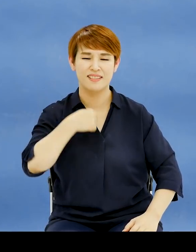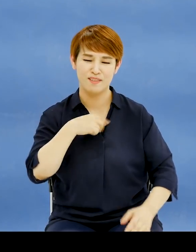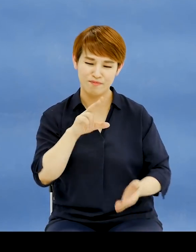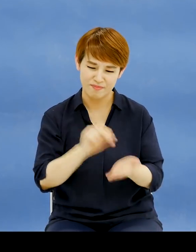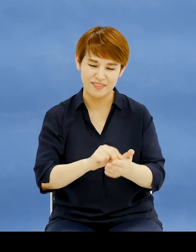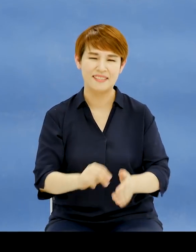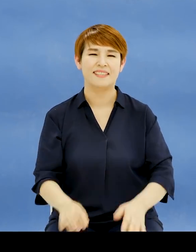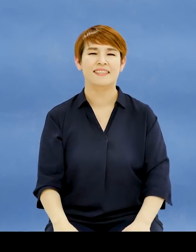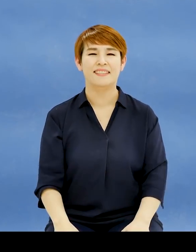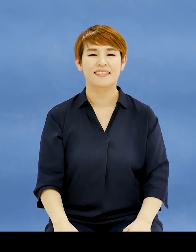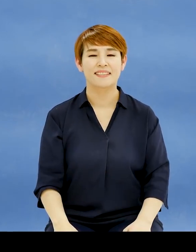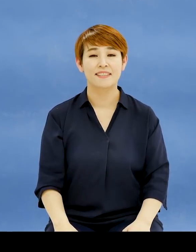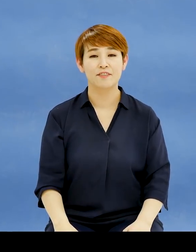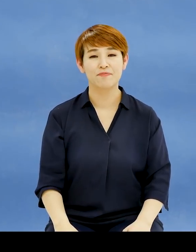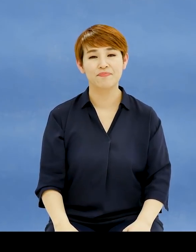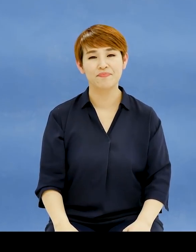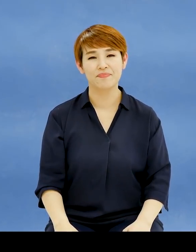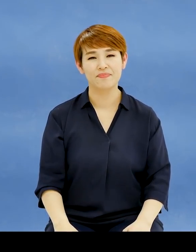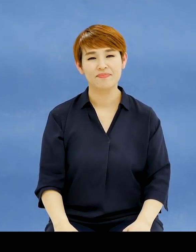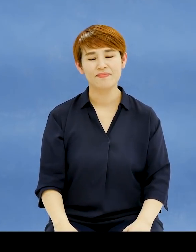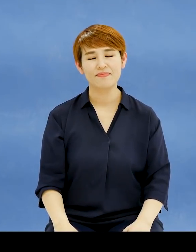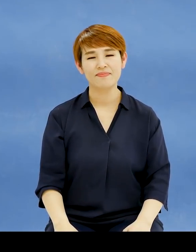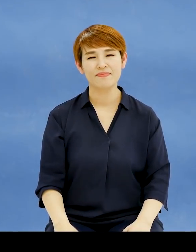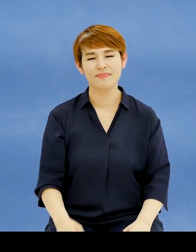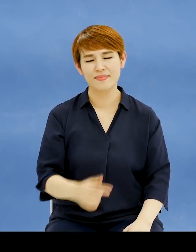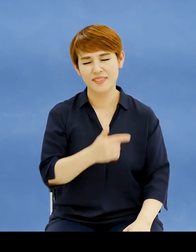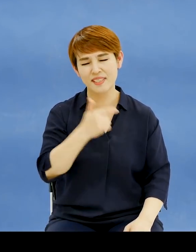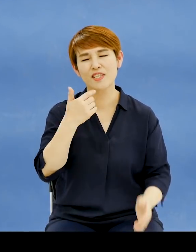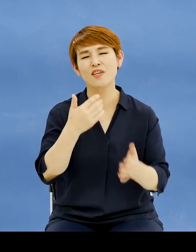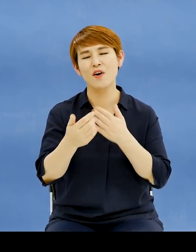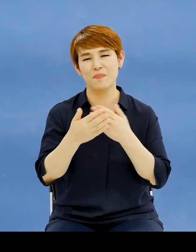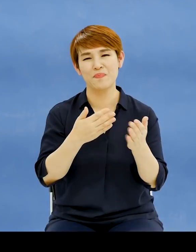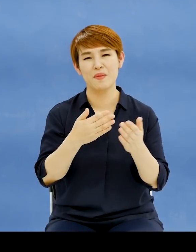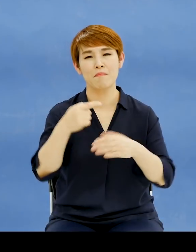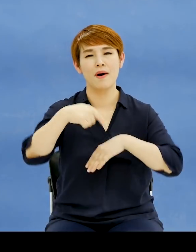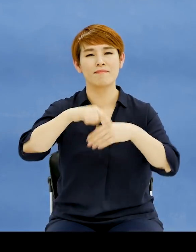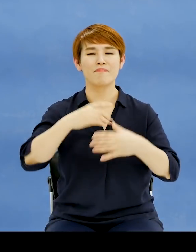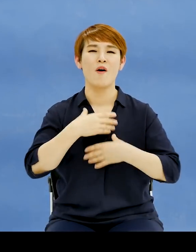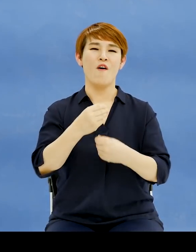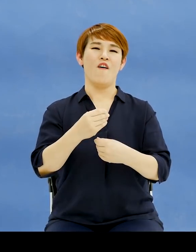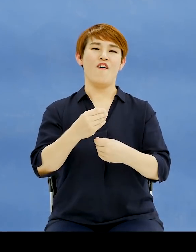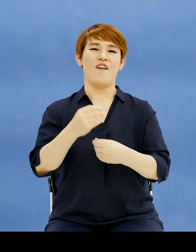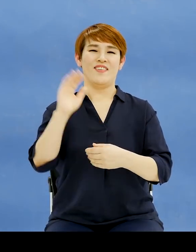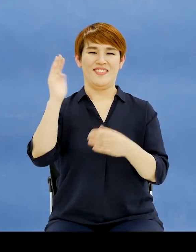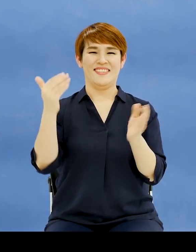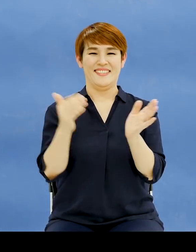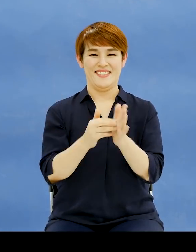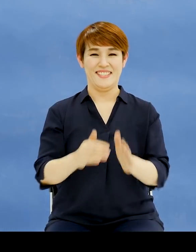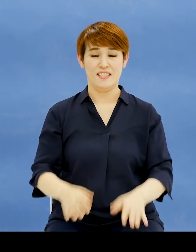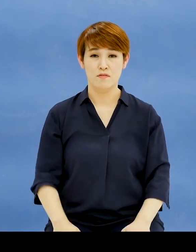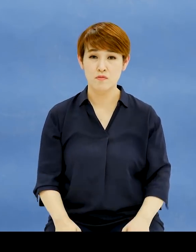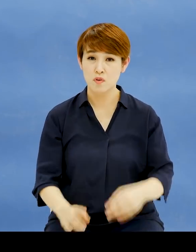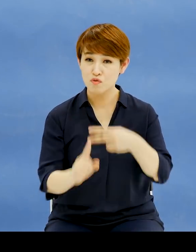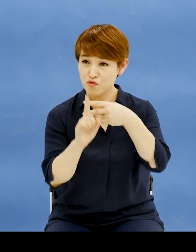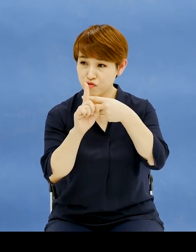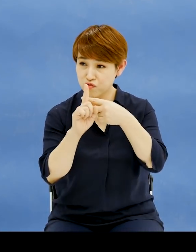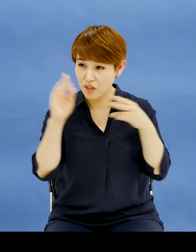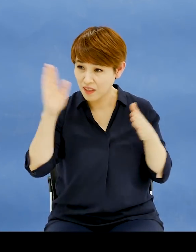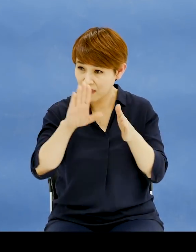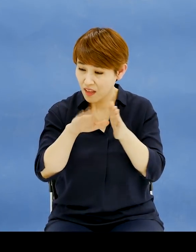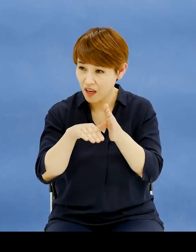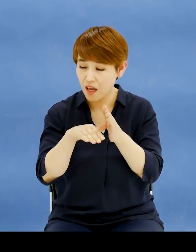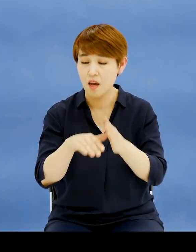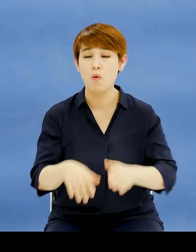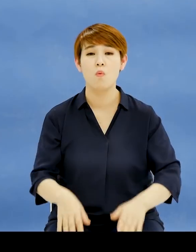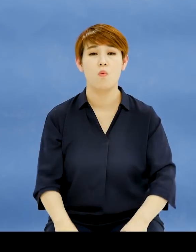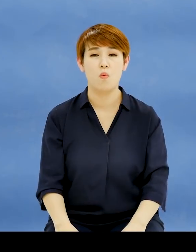그렇죠. 그래서 그때 그 정말 엄청난 경험을 하고 가벼운 마음으로 금요 예배를 갈 수가 있어요. 그때가 중학교 때이신